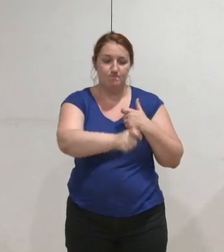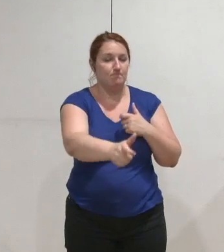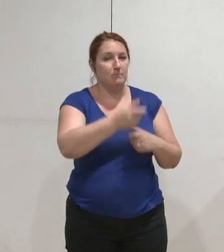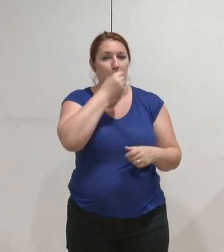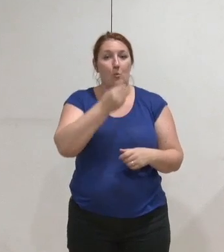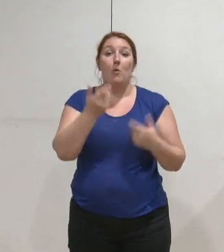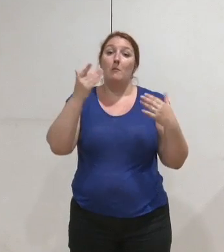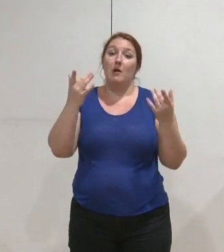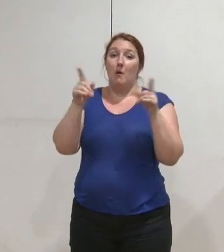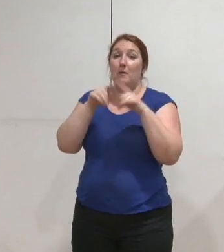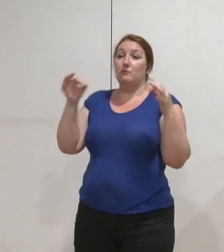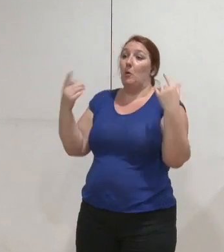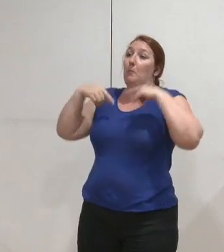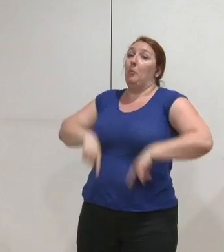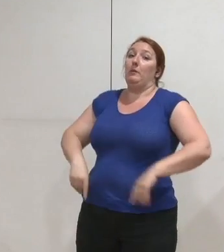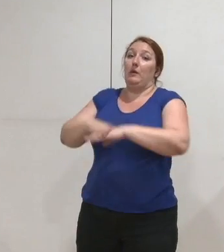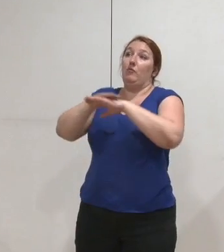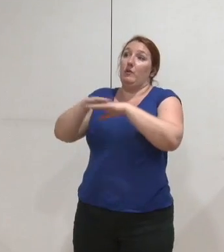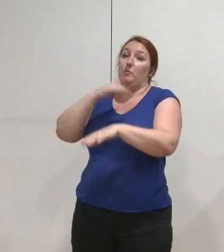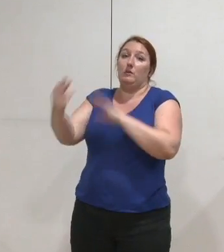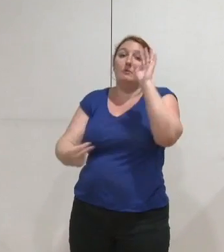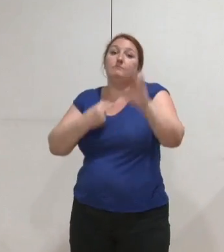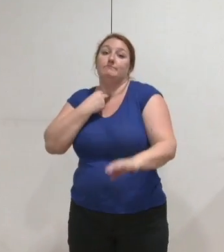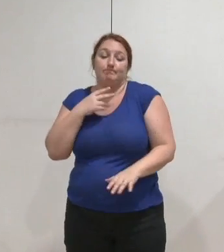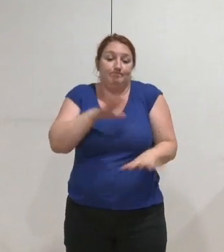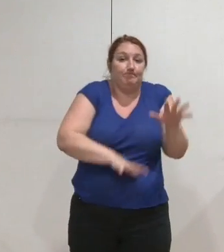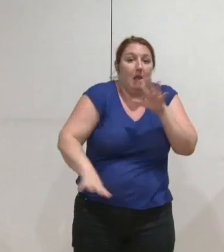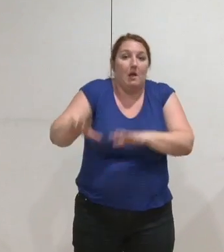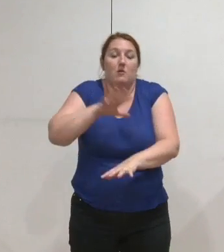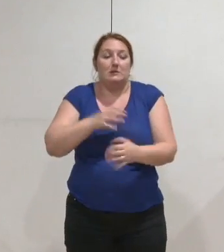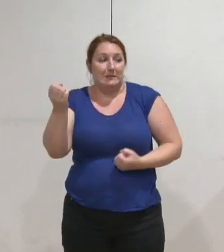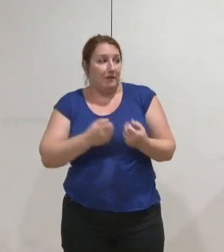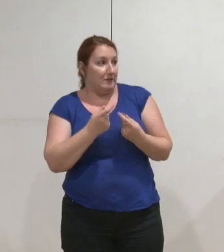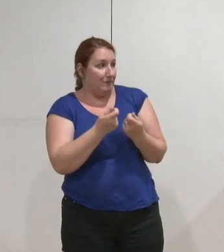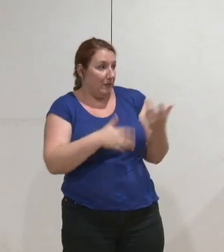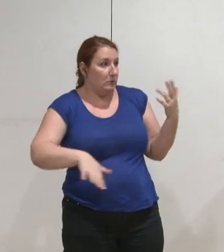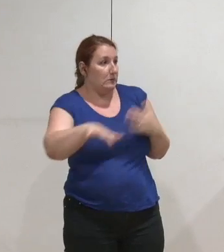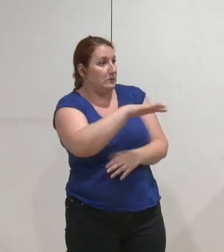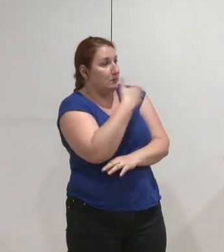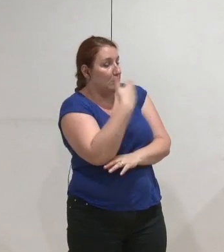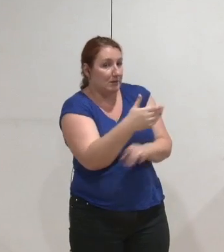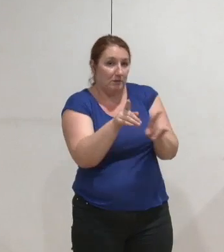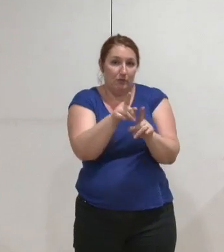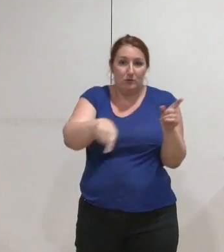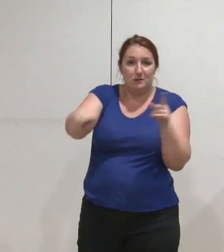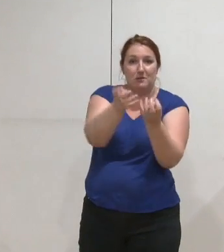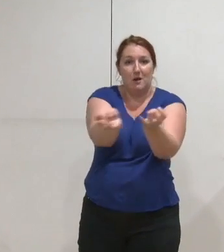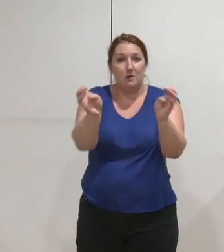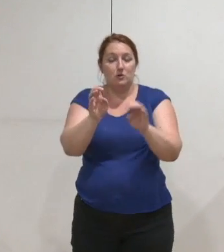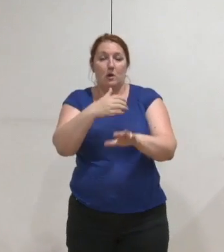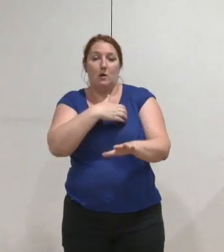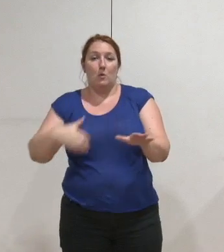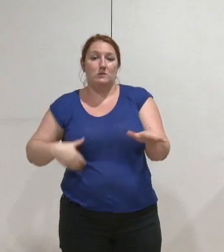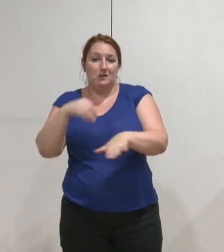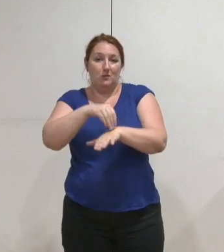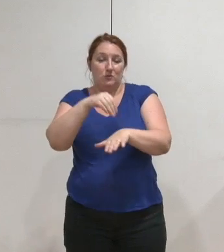la politique gouvernementale nous place je tiens à remercier l'ensemble du service des finances et puis vous aussi adjoint et conseillers municipaux pour